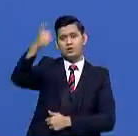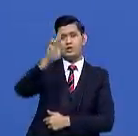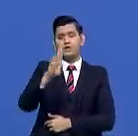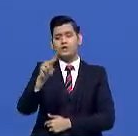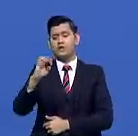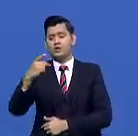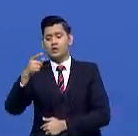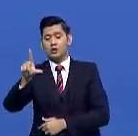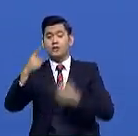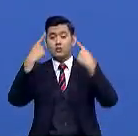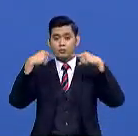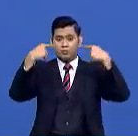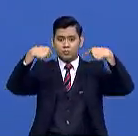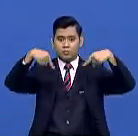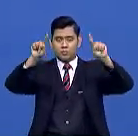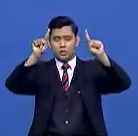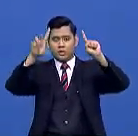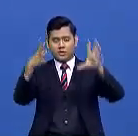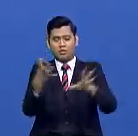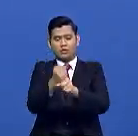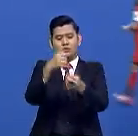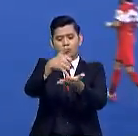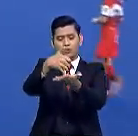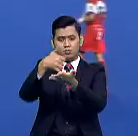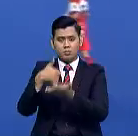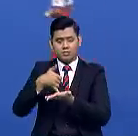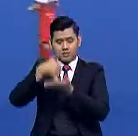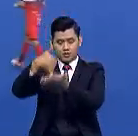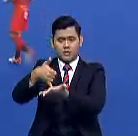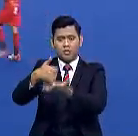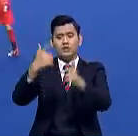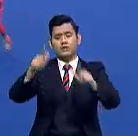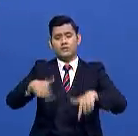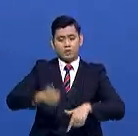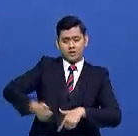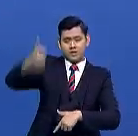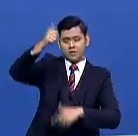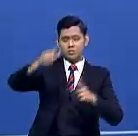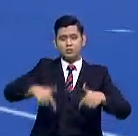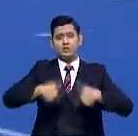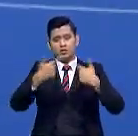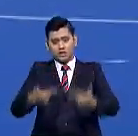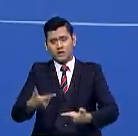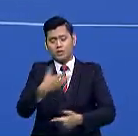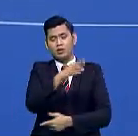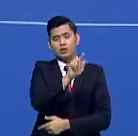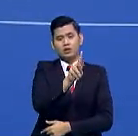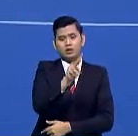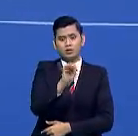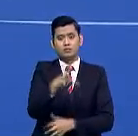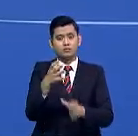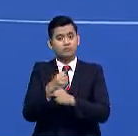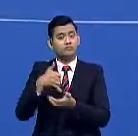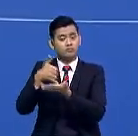percaya mempertahankan piala sumbangsih dan juara liga Menikahlah testi pula meraih gelar juara Piala diambil